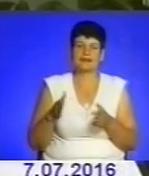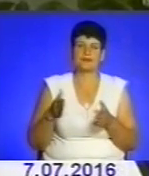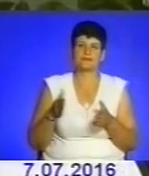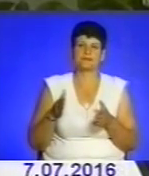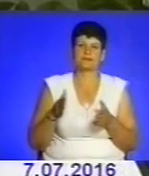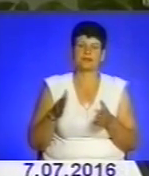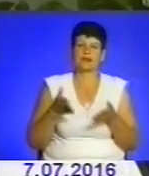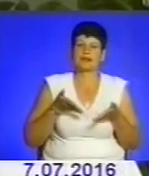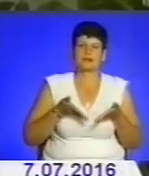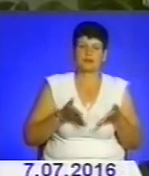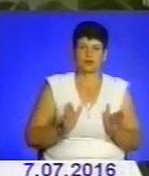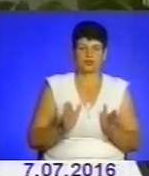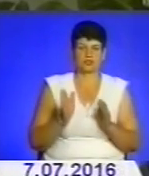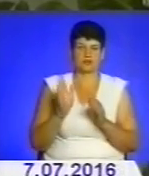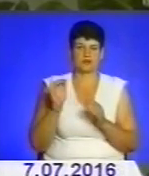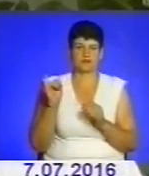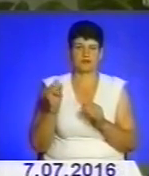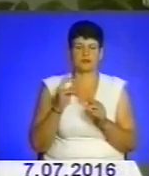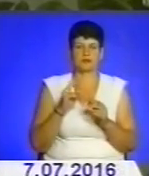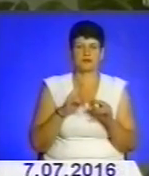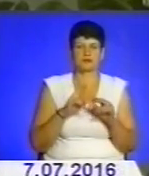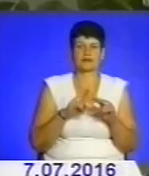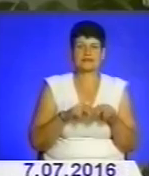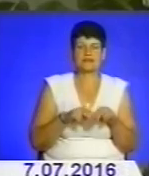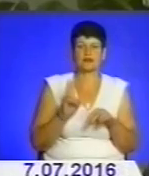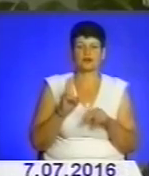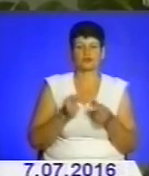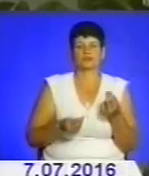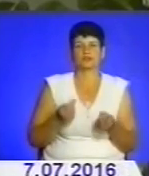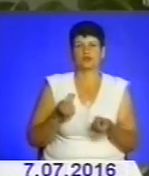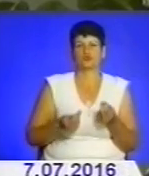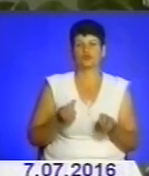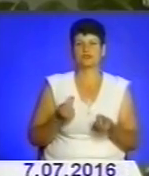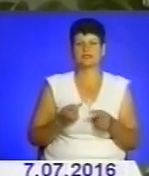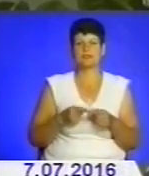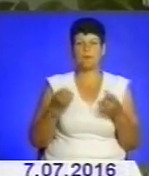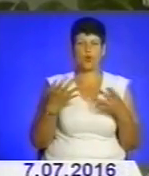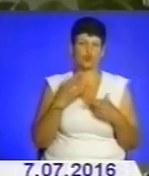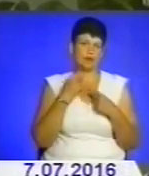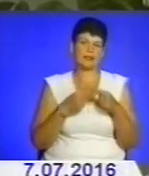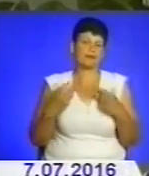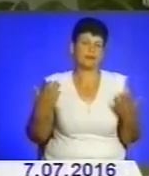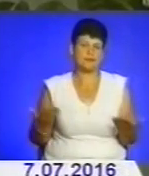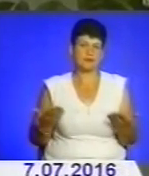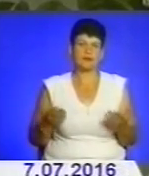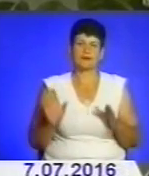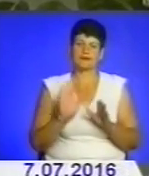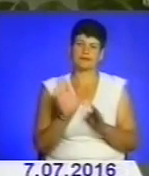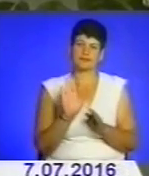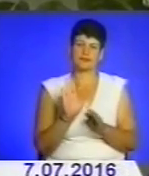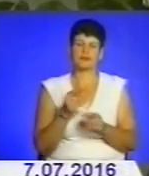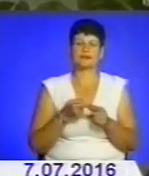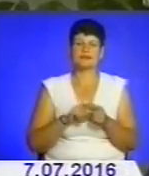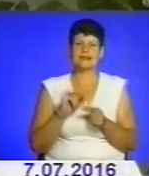Хрестителя, але Івана Купала десь вживаючи, хтось каже жартома, це для традиції. Ні. Це є